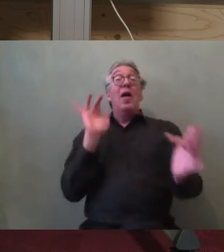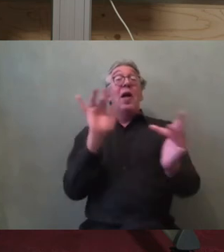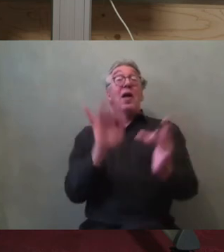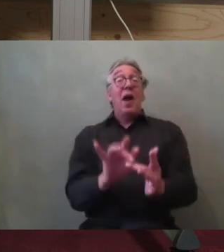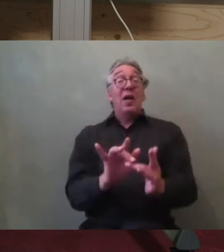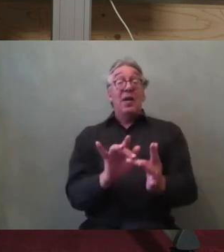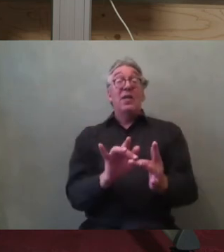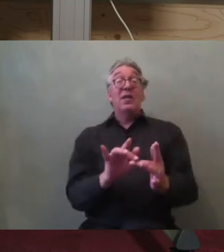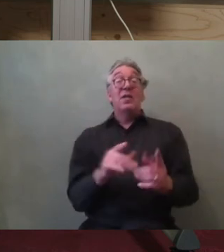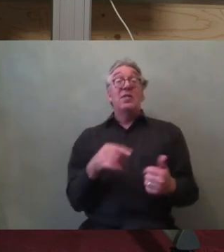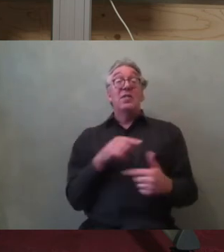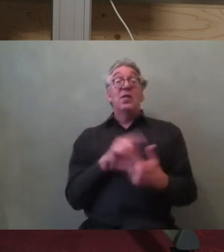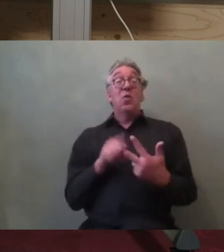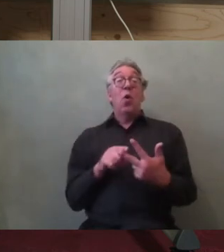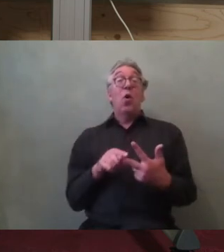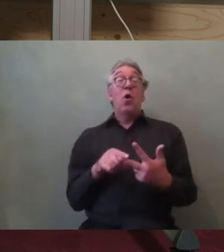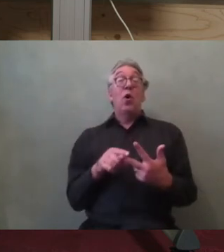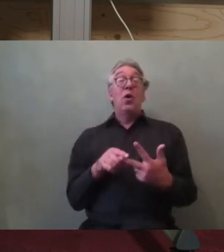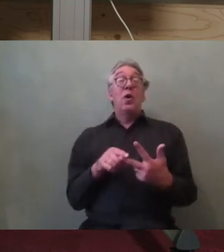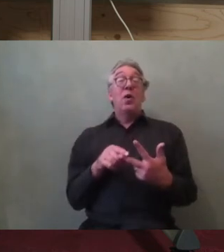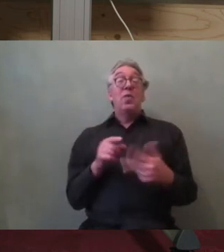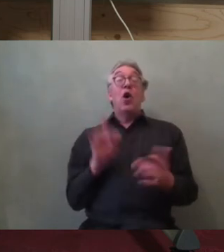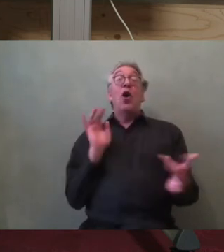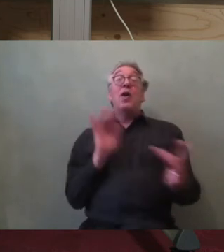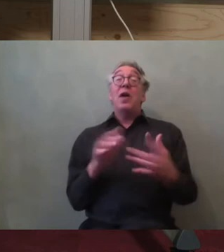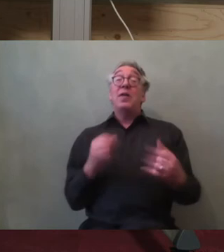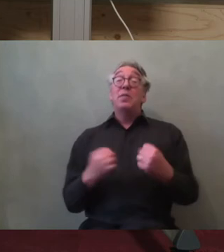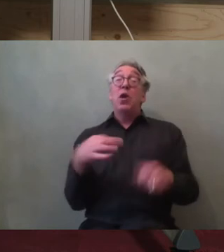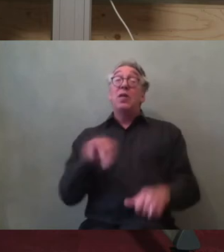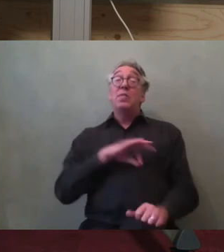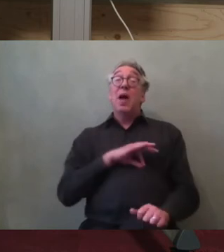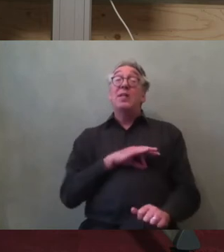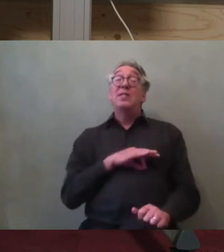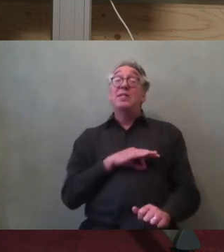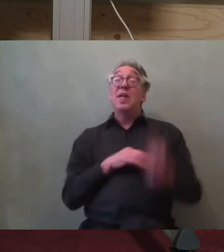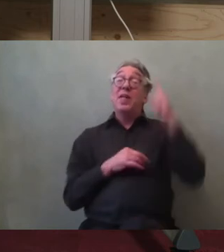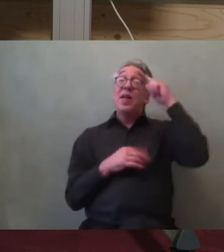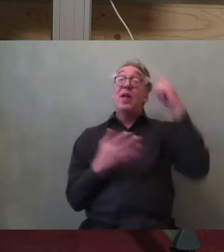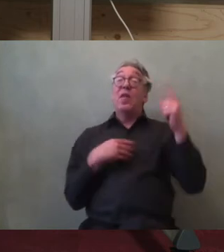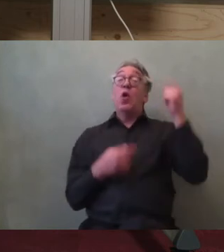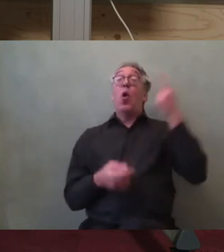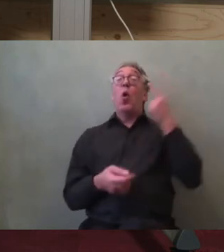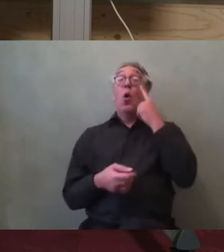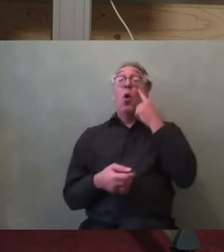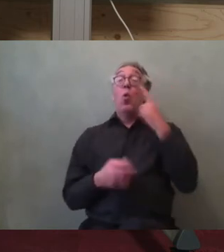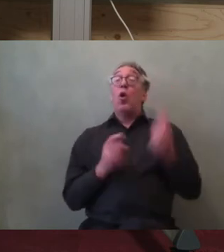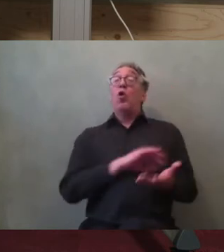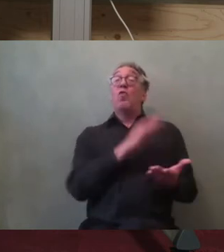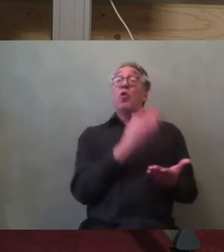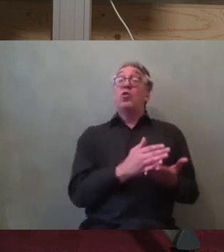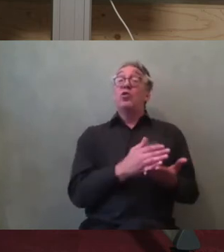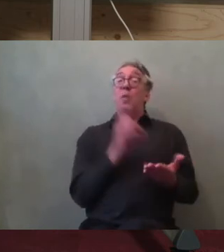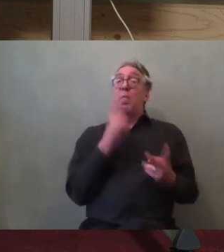En met die Raakstimuleringsprijs willen wij graag de handen ineens slaan om andere musea te inspireren, maar ook vooral